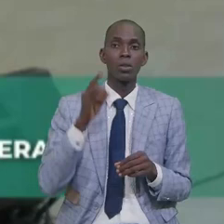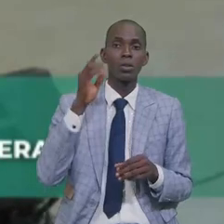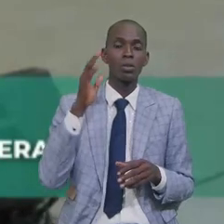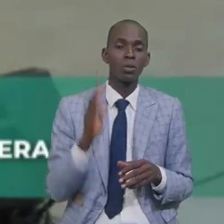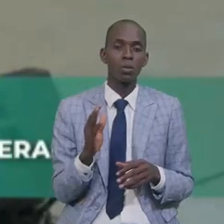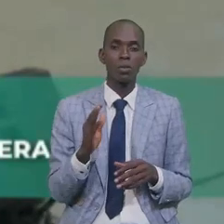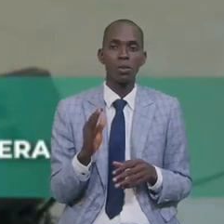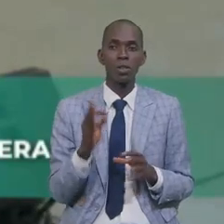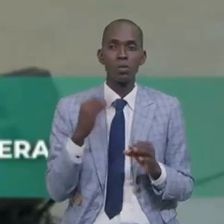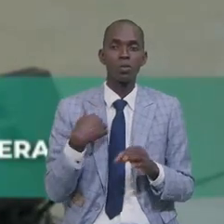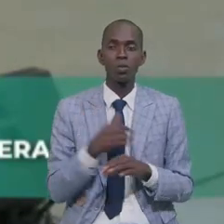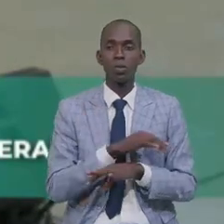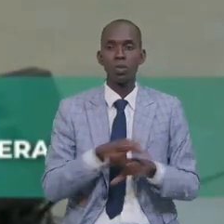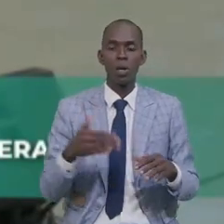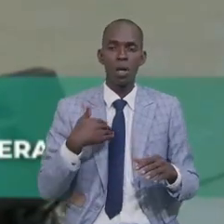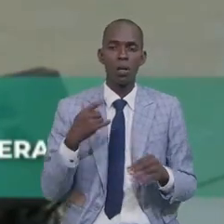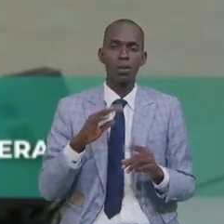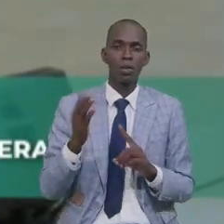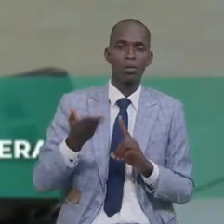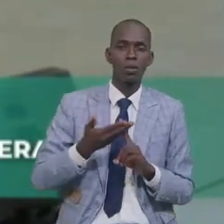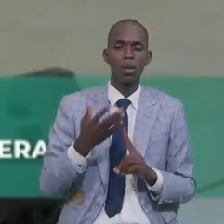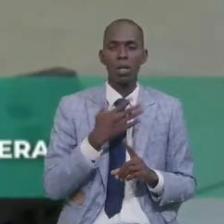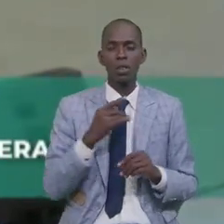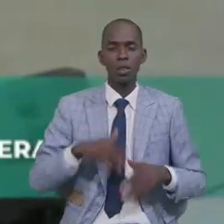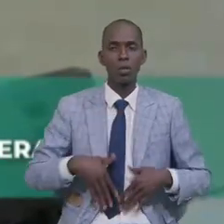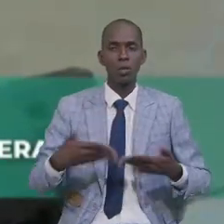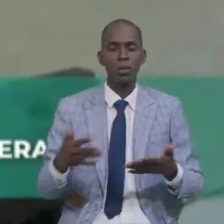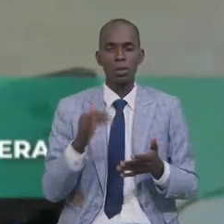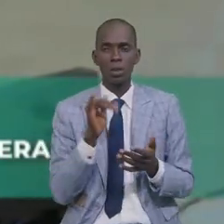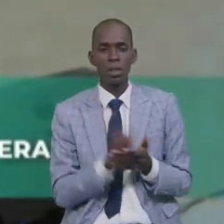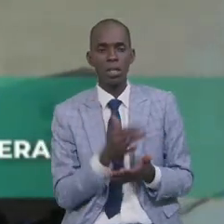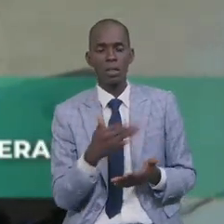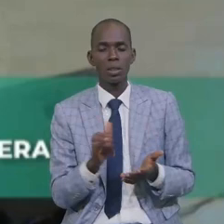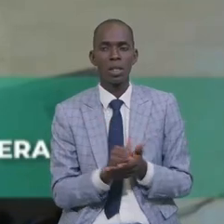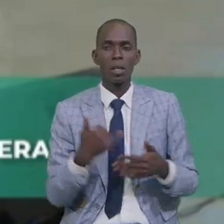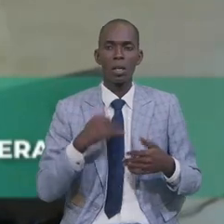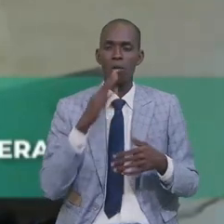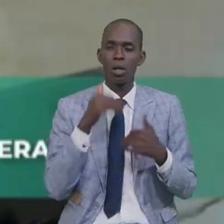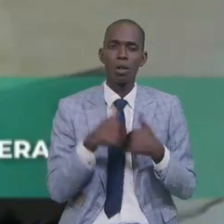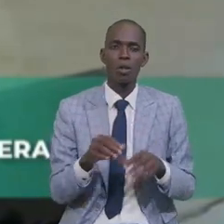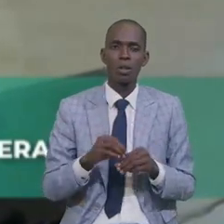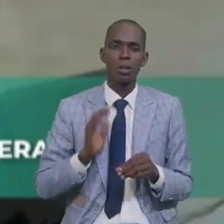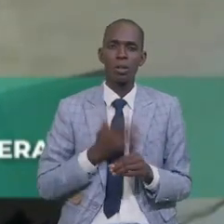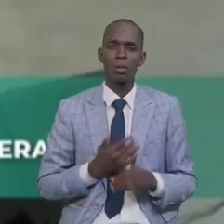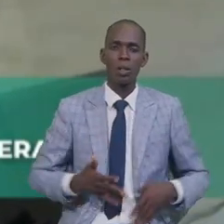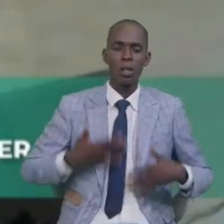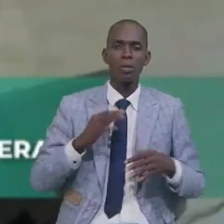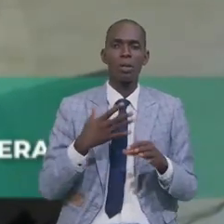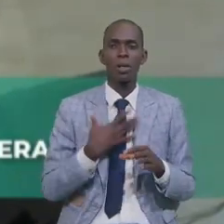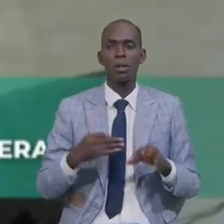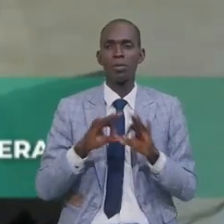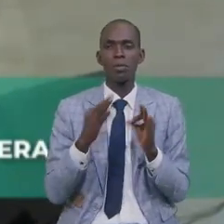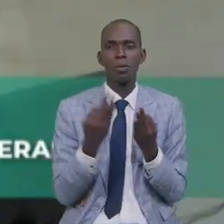Je vais gérer ce qui reste. Nous n'avons pas la conviction, nous n'avons pas la confession que ce qui a été perdu dans nos vies, dans nos